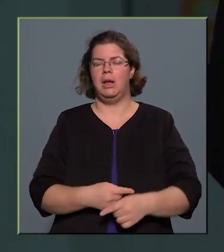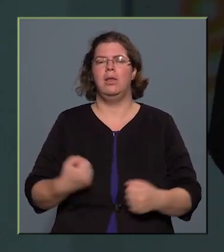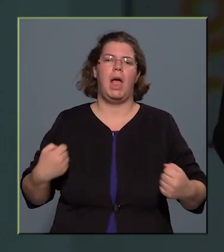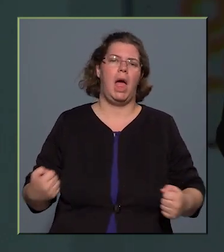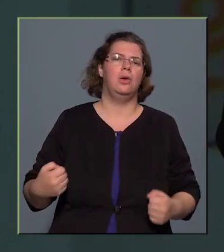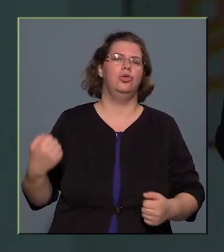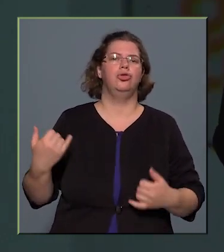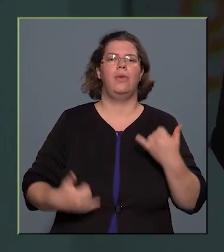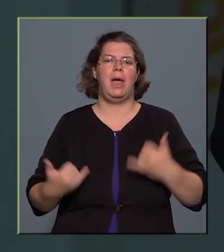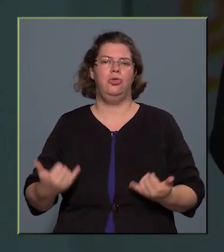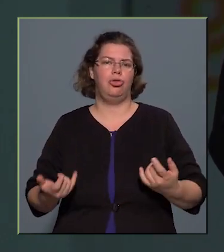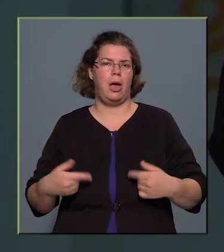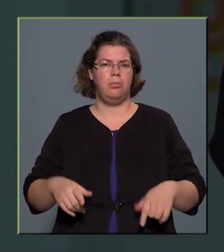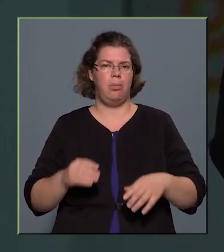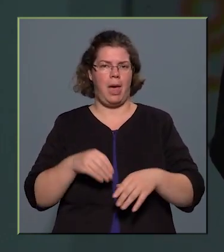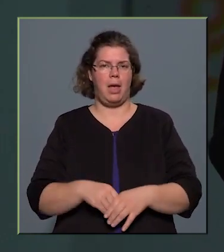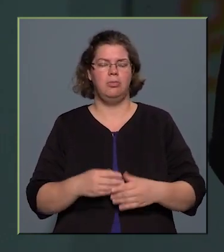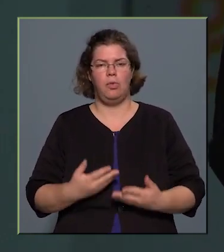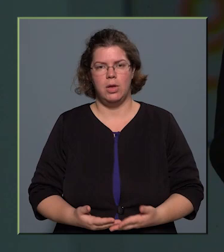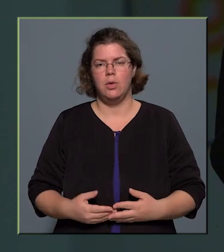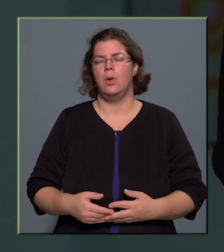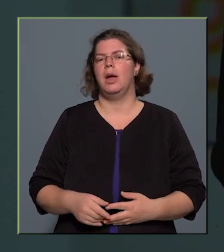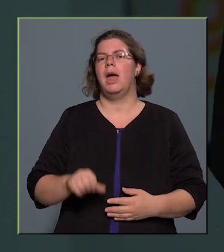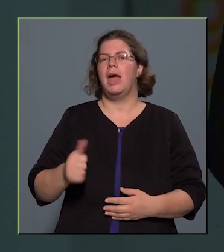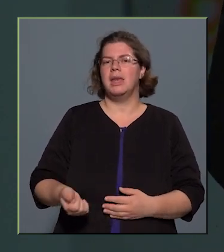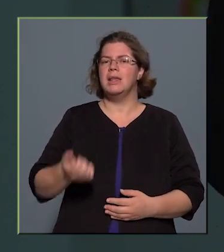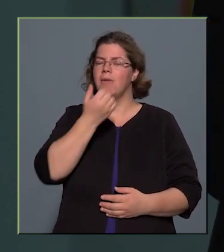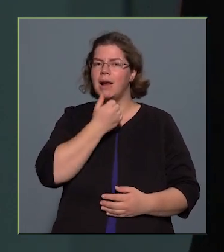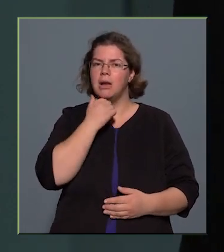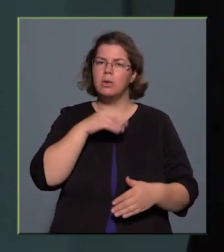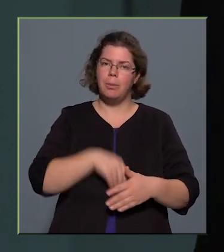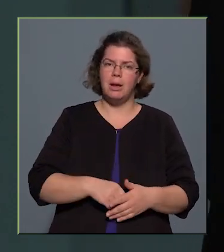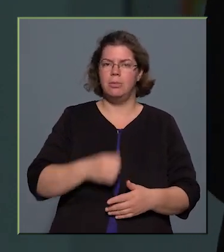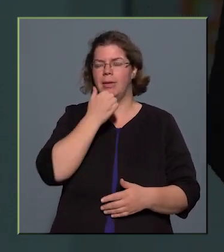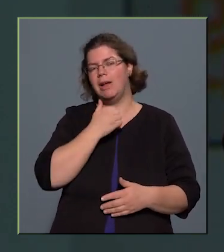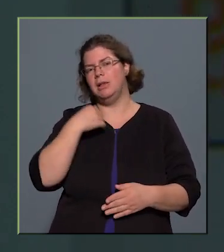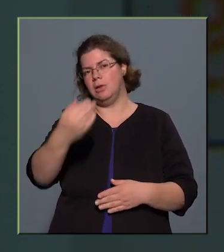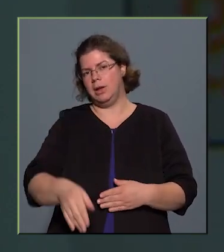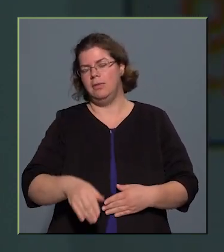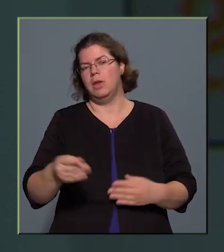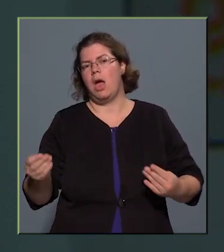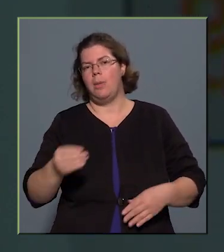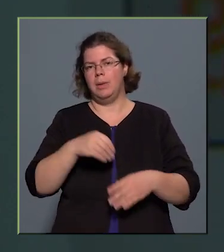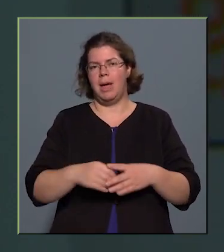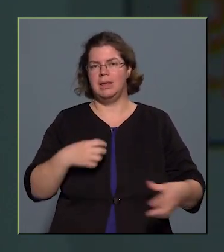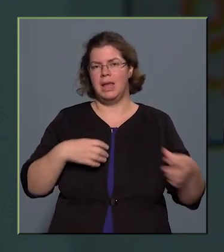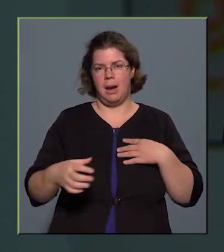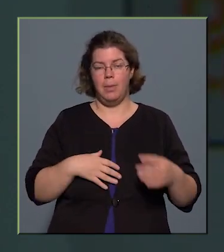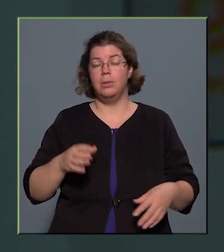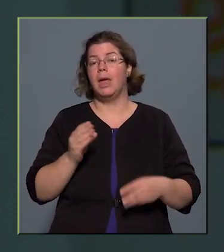vagyunk. Nagyon erős az a verseny, egyrészt vállalaton belül, másrészt vállalaton kívül, amiben szerepelünk, és